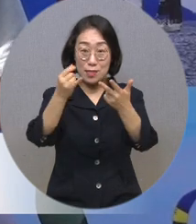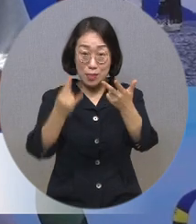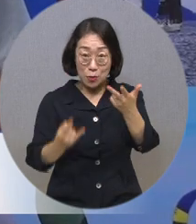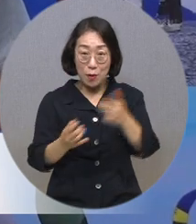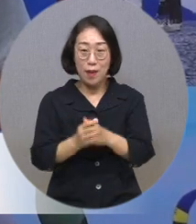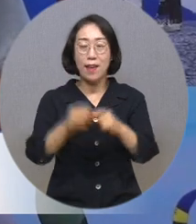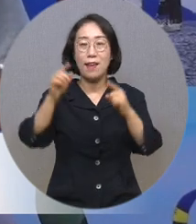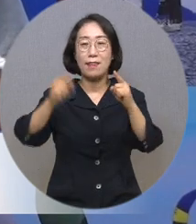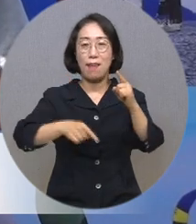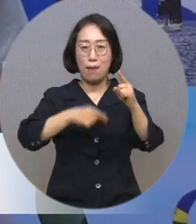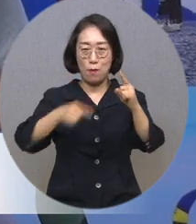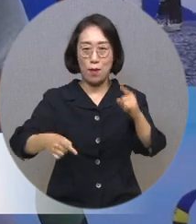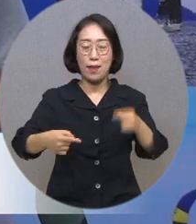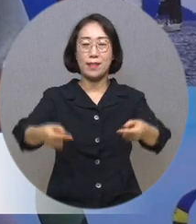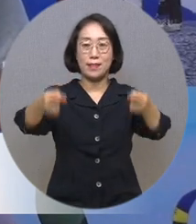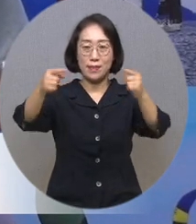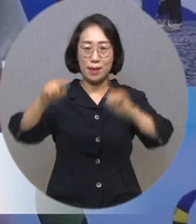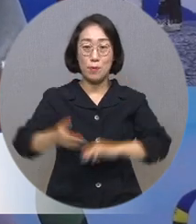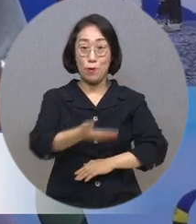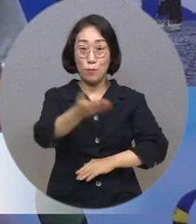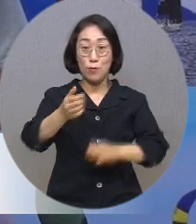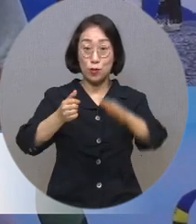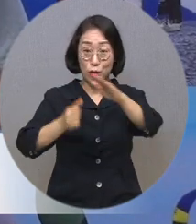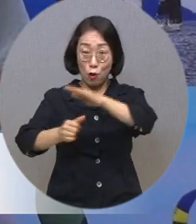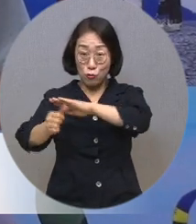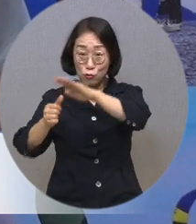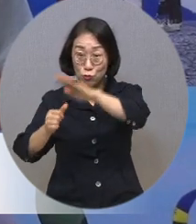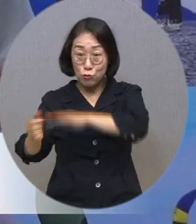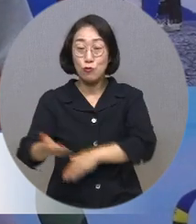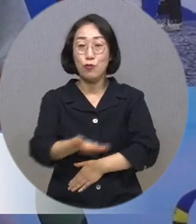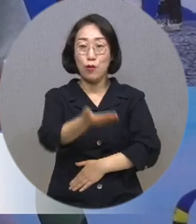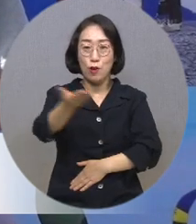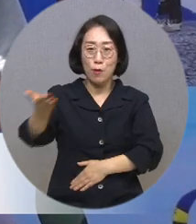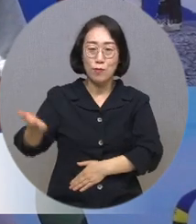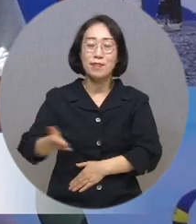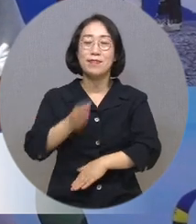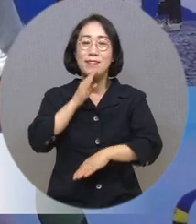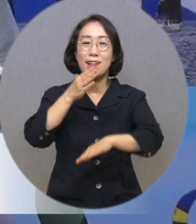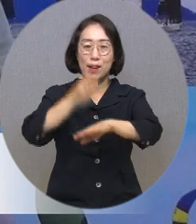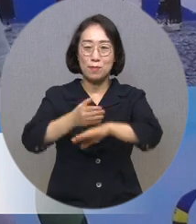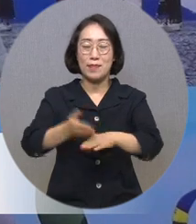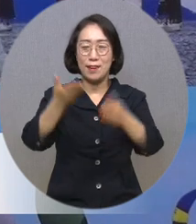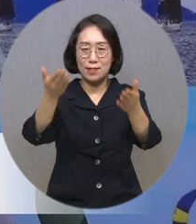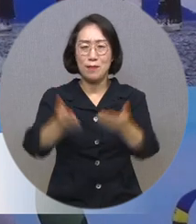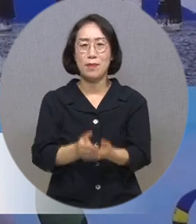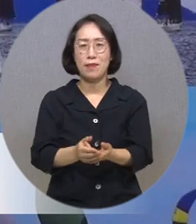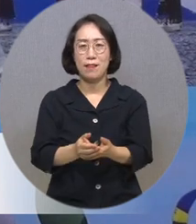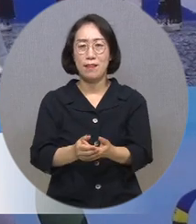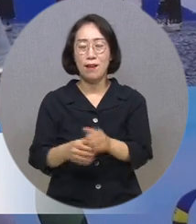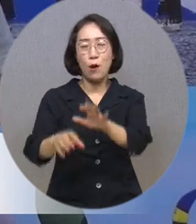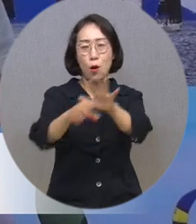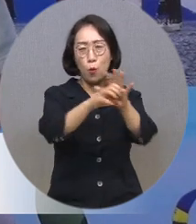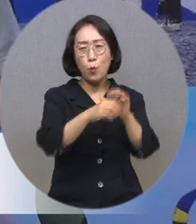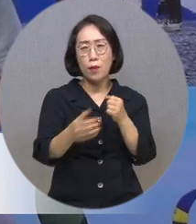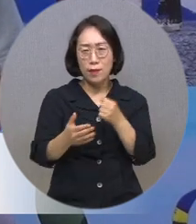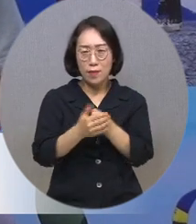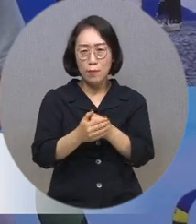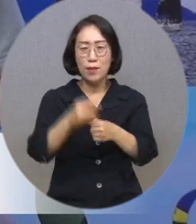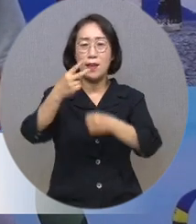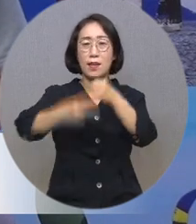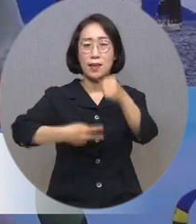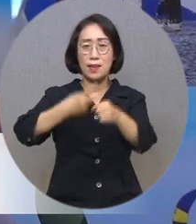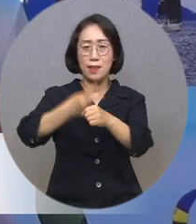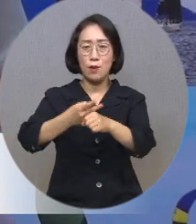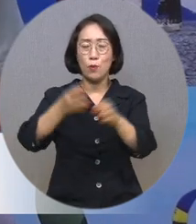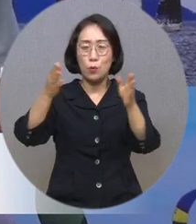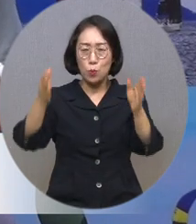요트대회 참가하신 선수단 여러분께 매우 감사하다는 말씀 드리고 싶고, 코로나19라는 2년이라는 시간